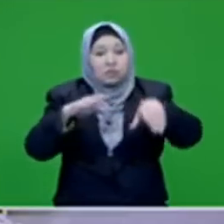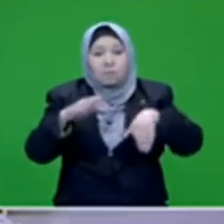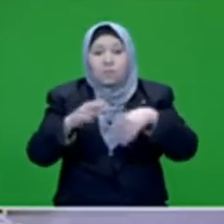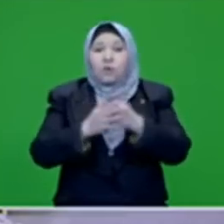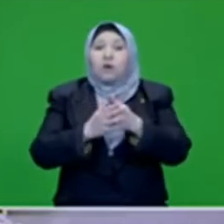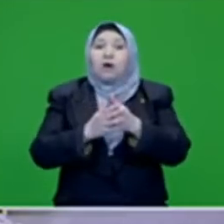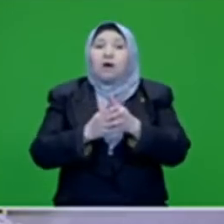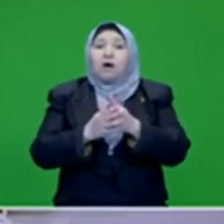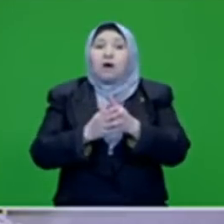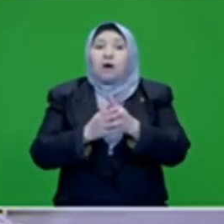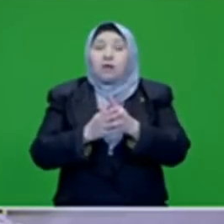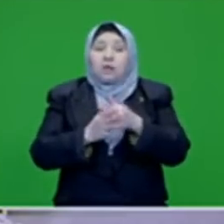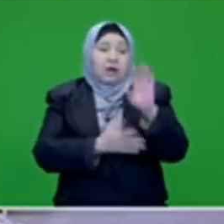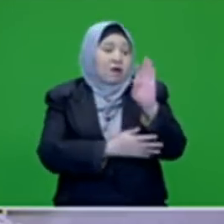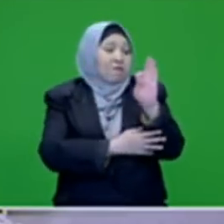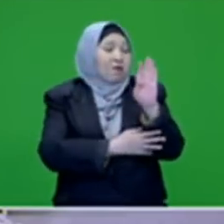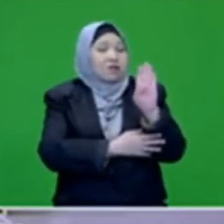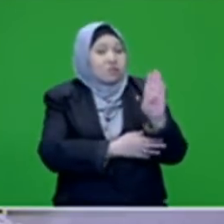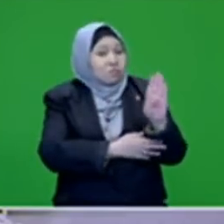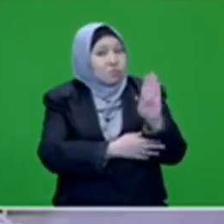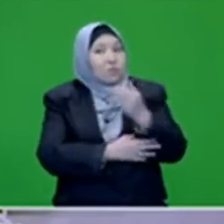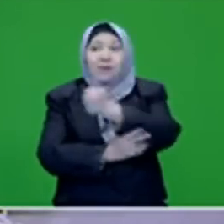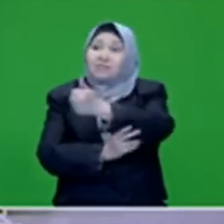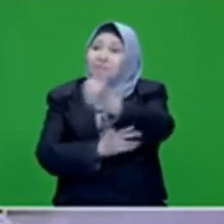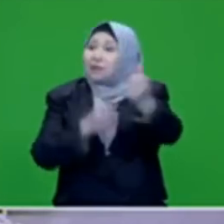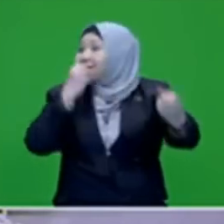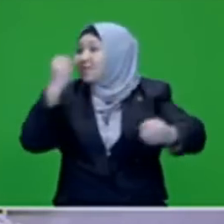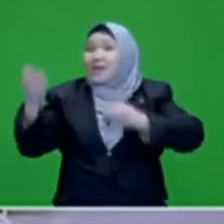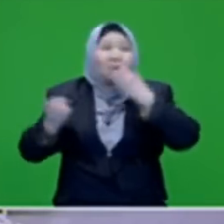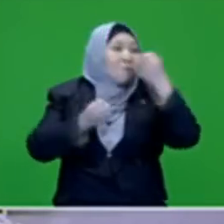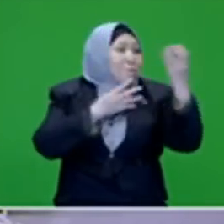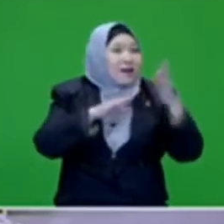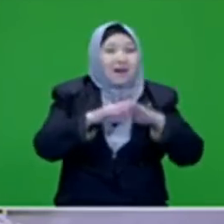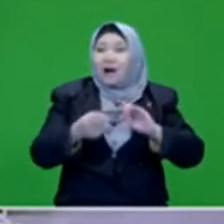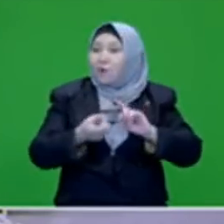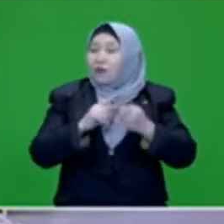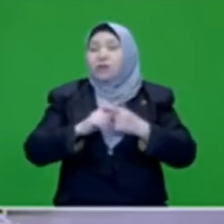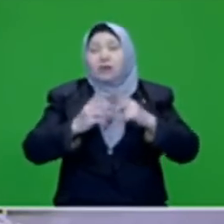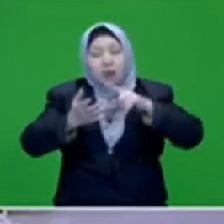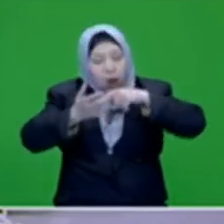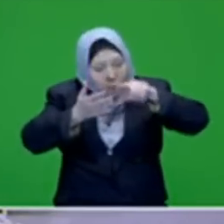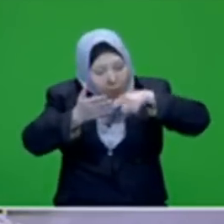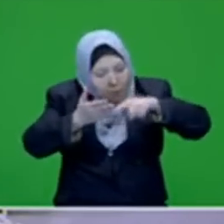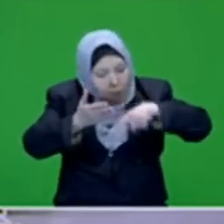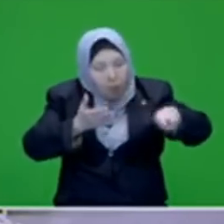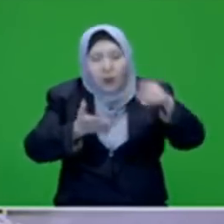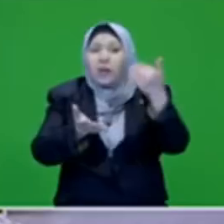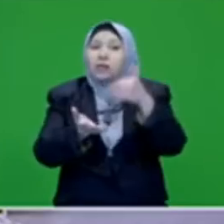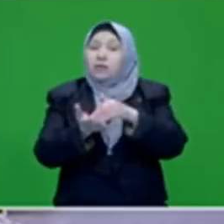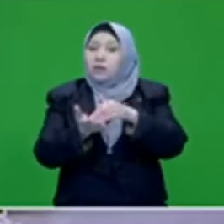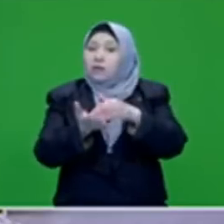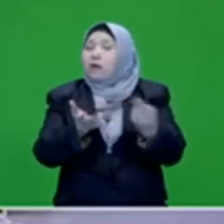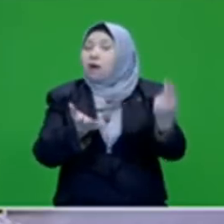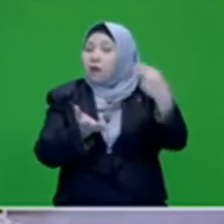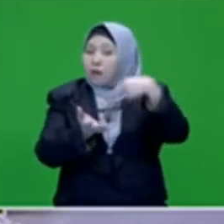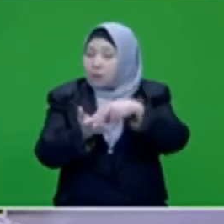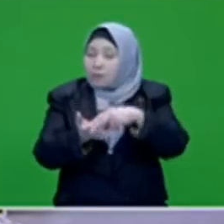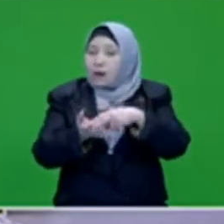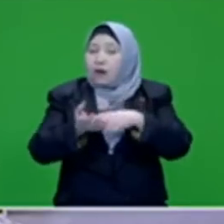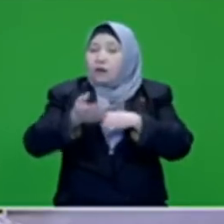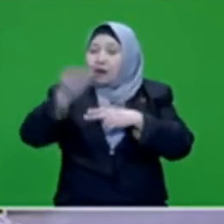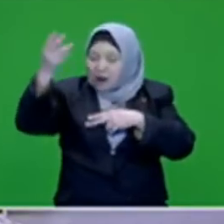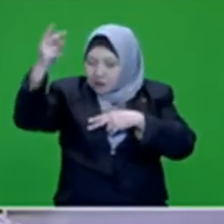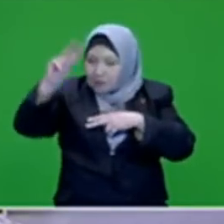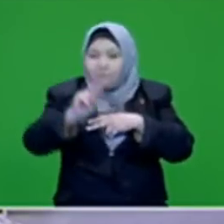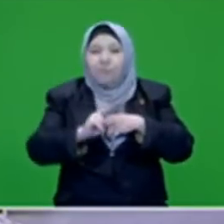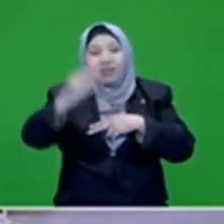di Facebook masing-masing, betul. Beritahu pada kawan-kawan kita nak semak ulang kaji pada hari ini dengan tokoh tetamu istimewa kita